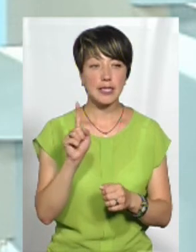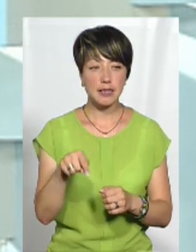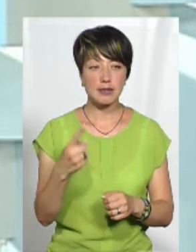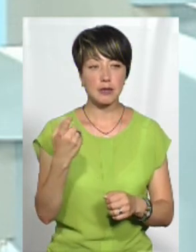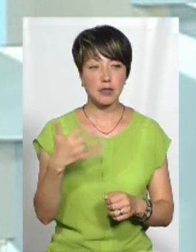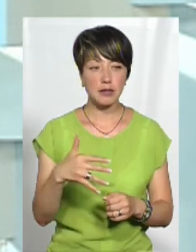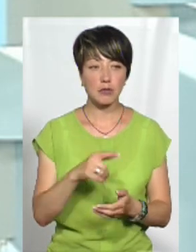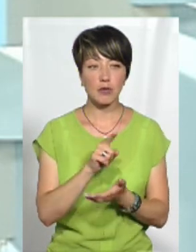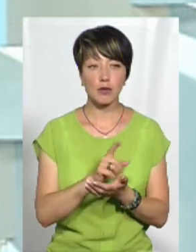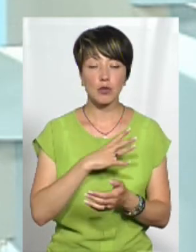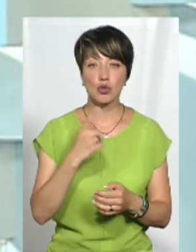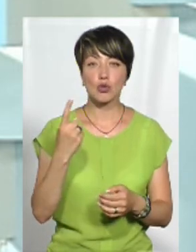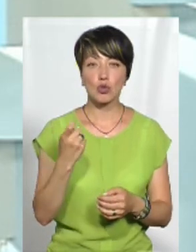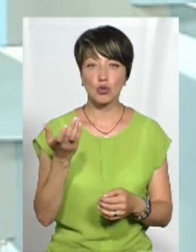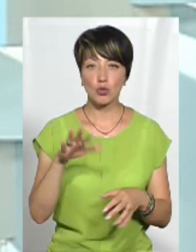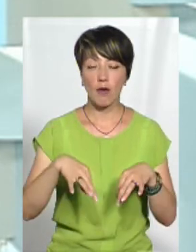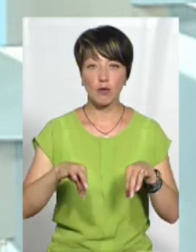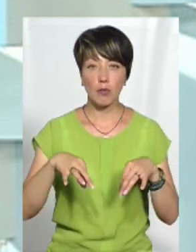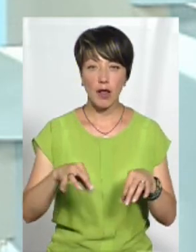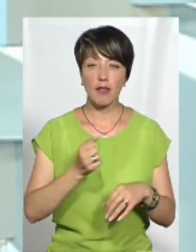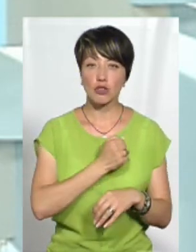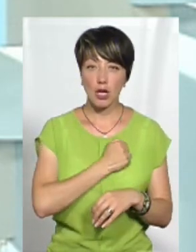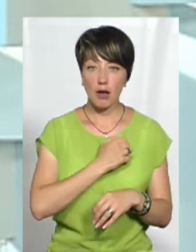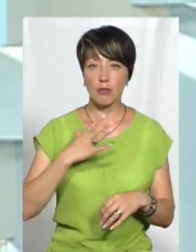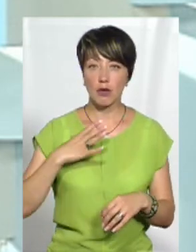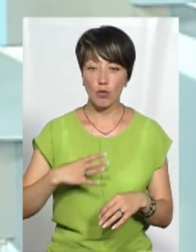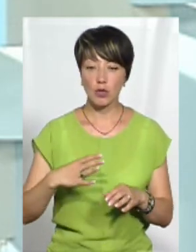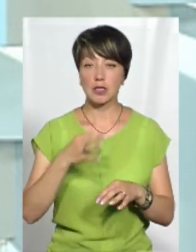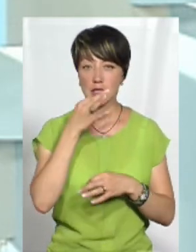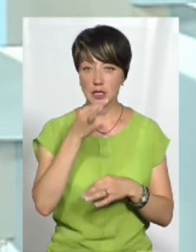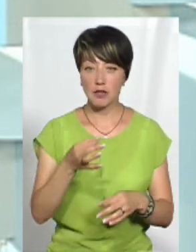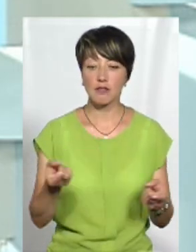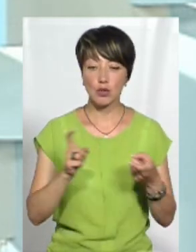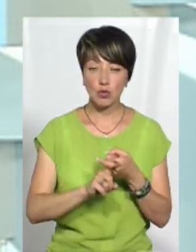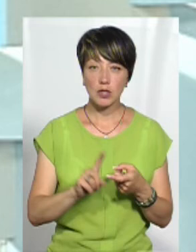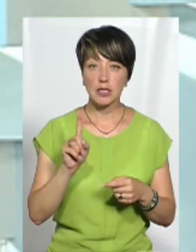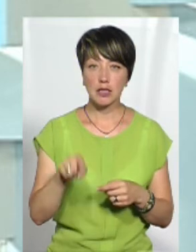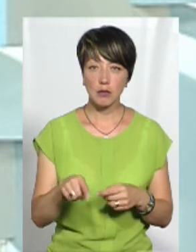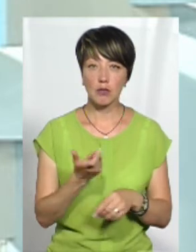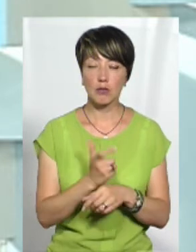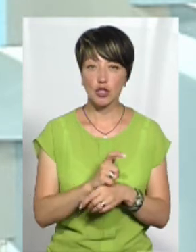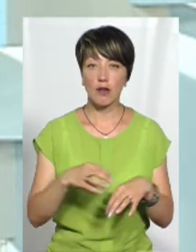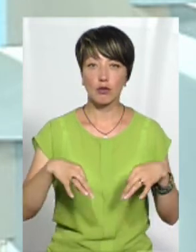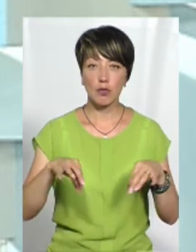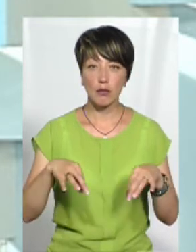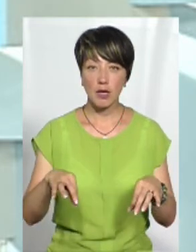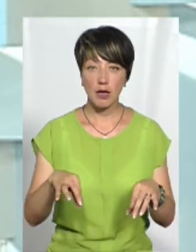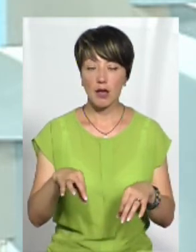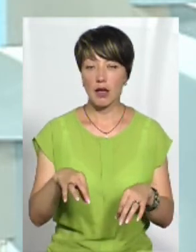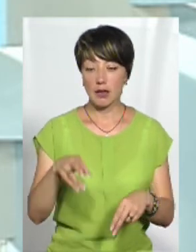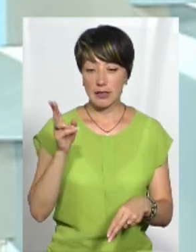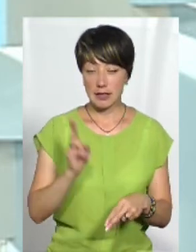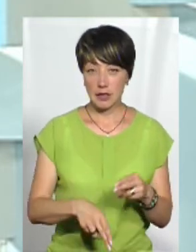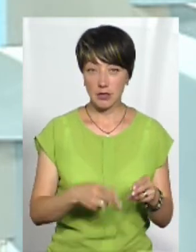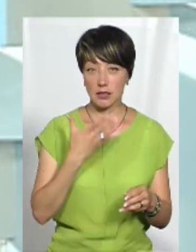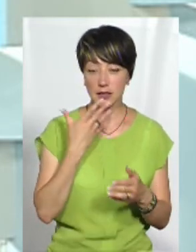цих 150 повинно бути 100 автомобілів. На жаль, приходиться констатувати, що в зв'язку з тим, що більшість автомобілів вичерпали